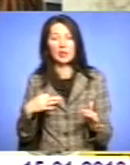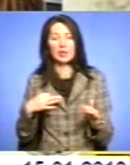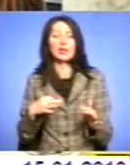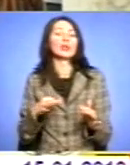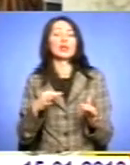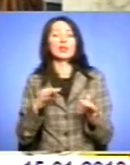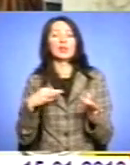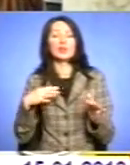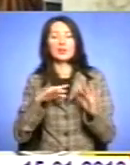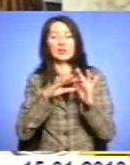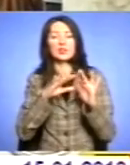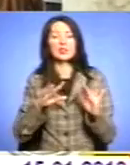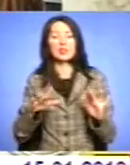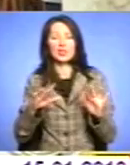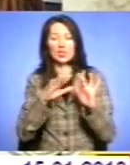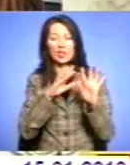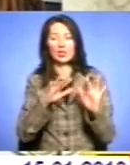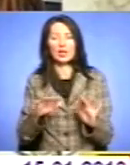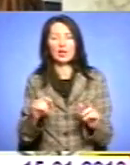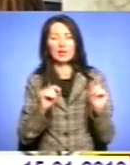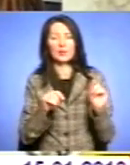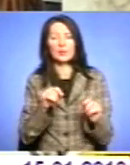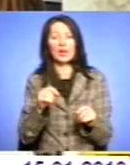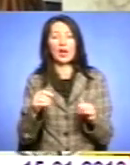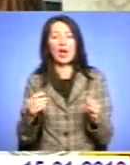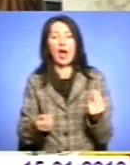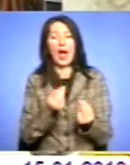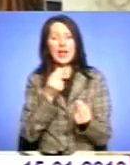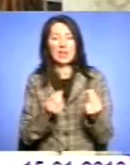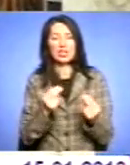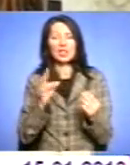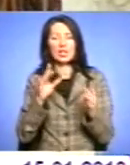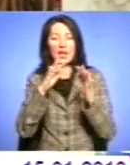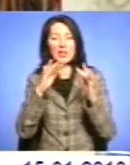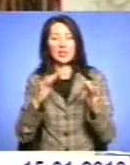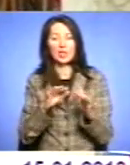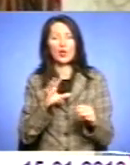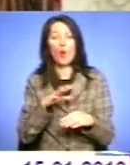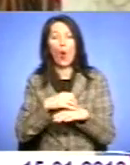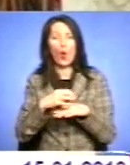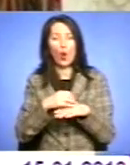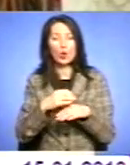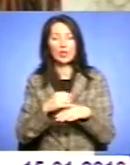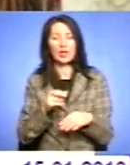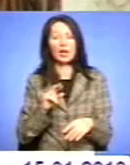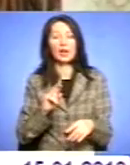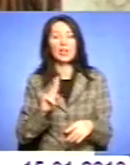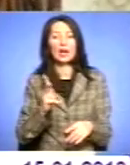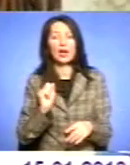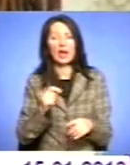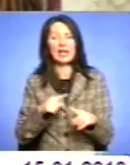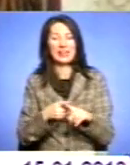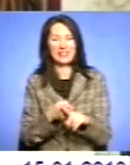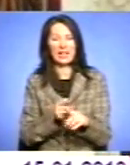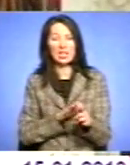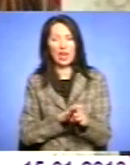сніжинка і іграшки на ялинку, і ще котик. А в якій техніці воно виконане? І от розкажи трішки